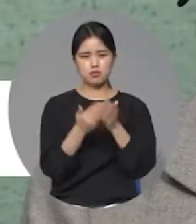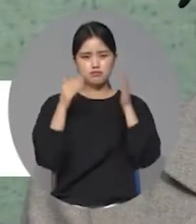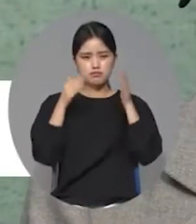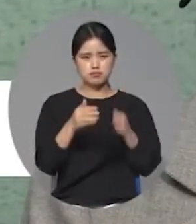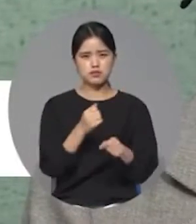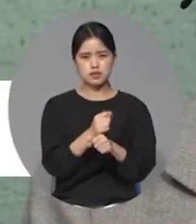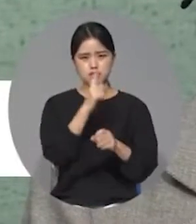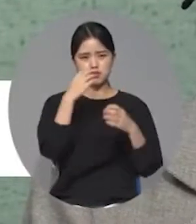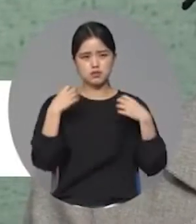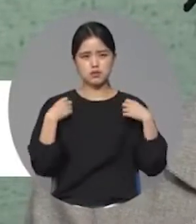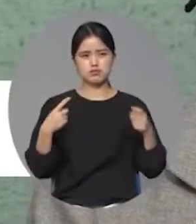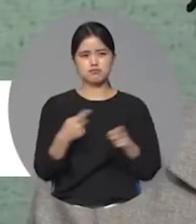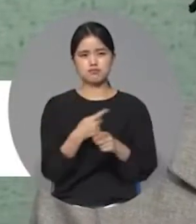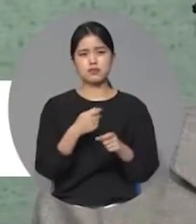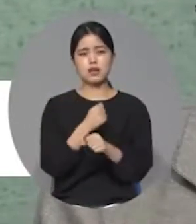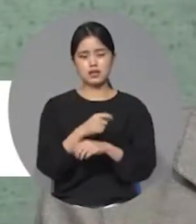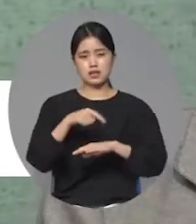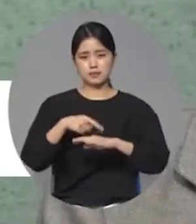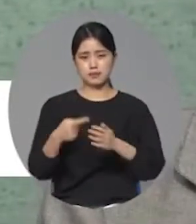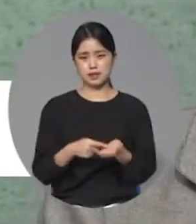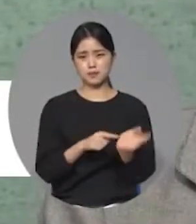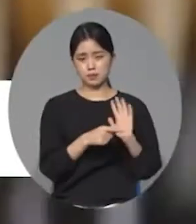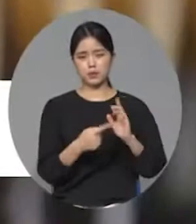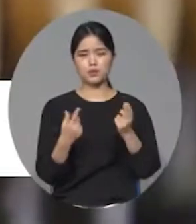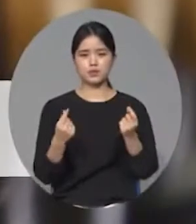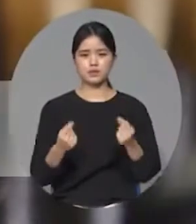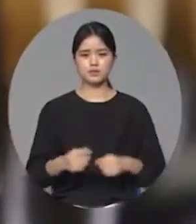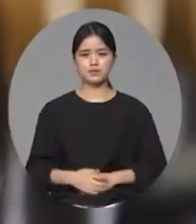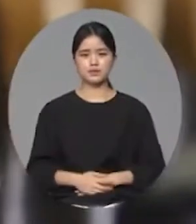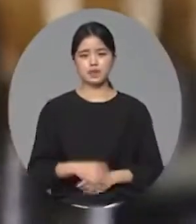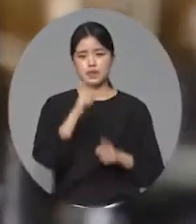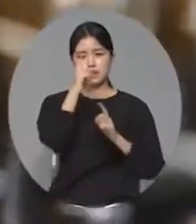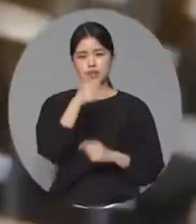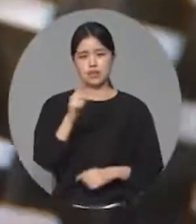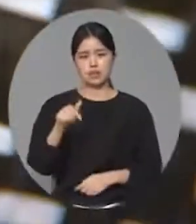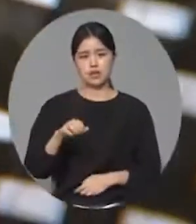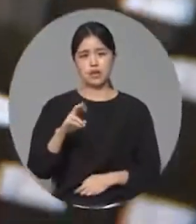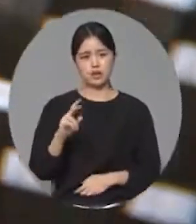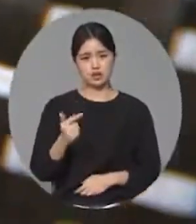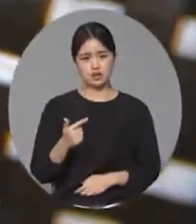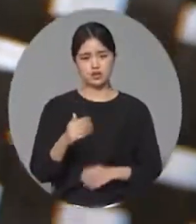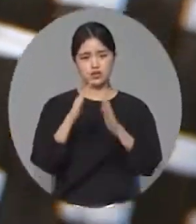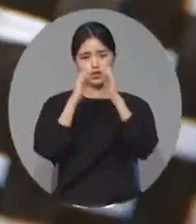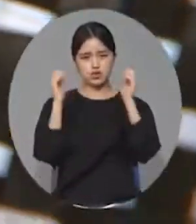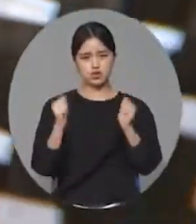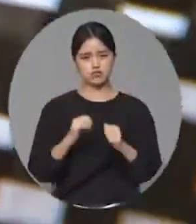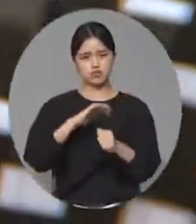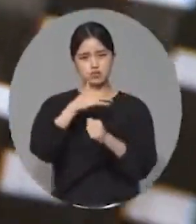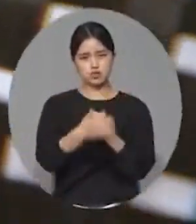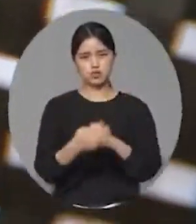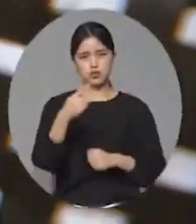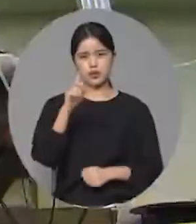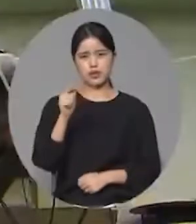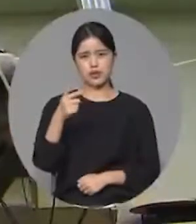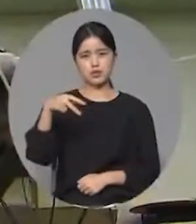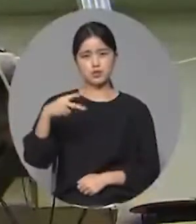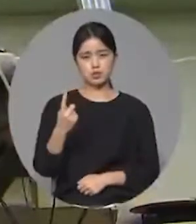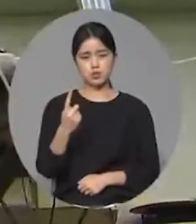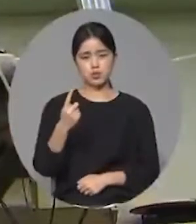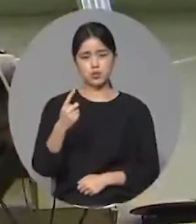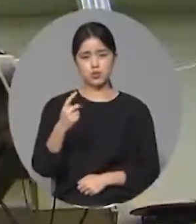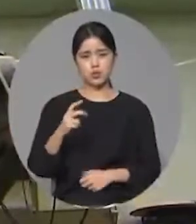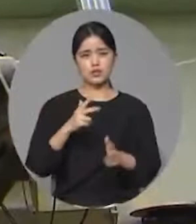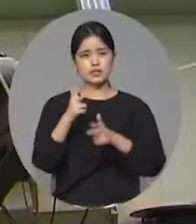정권 재창출을 이루겠다는 제 마음을 표현한 것입니다. 이낙연 후보는 전북을 글로벌 탄소 소재 산업